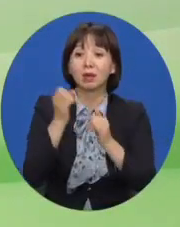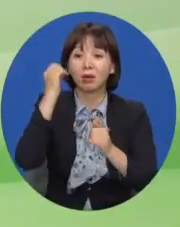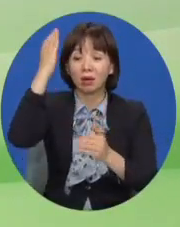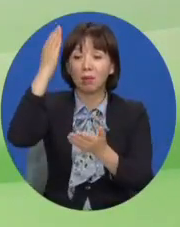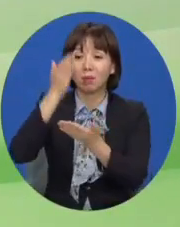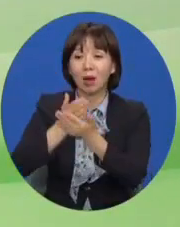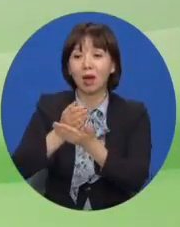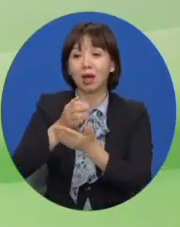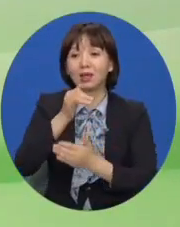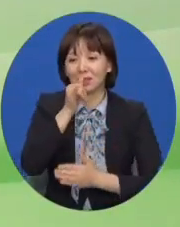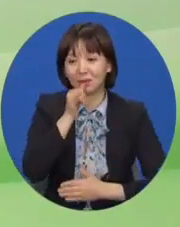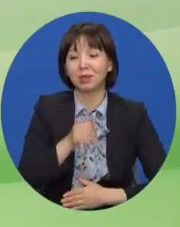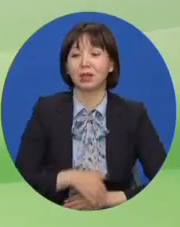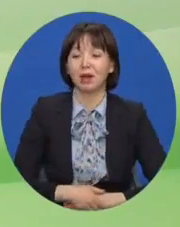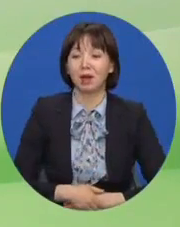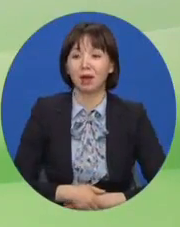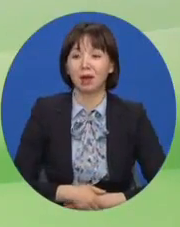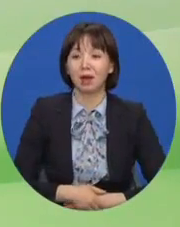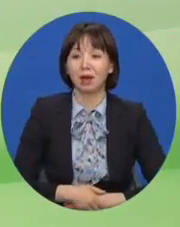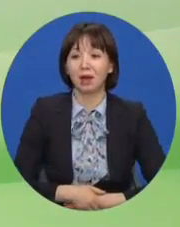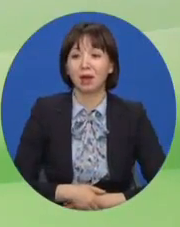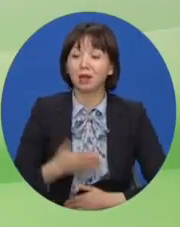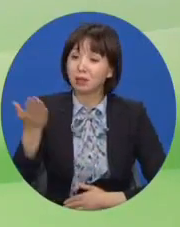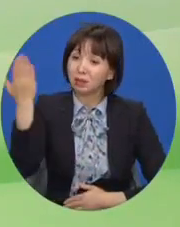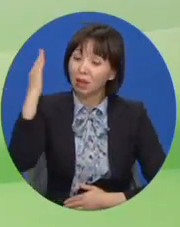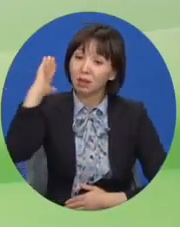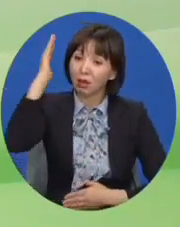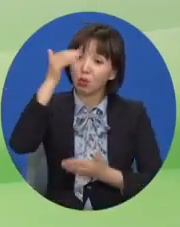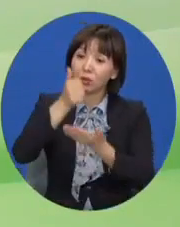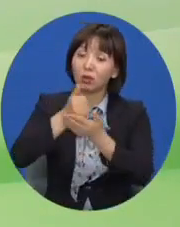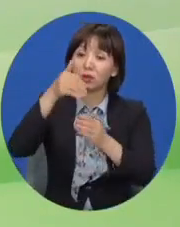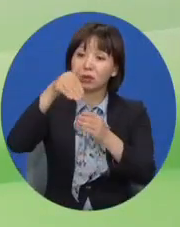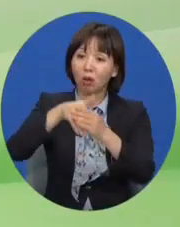있습니다. 지난번 대통령 선거를 통해서